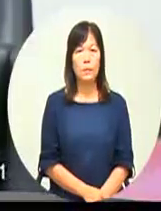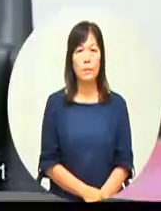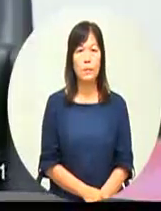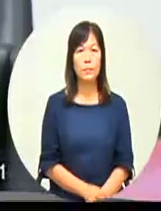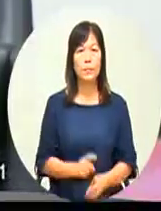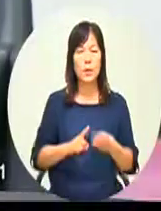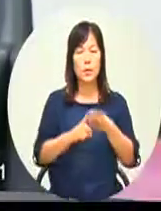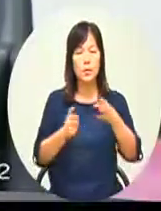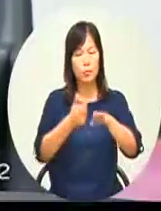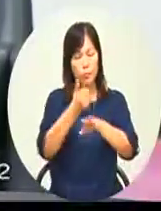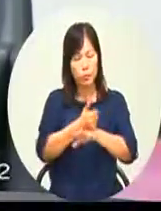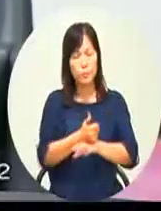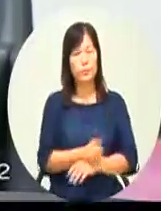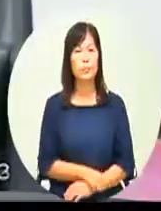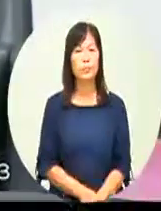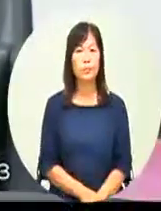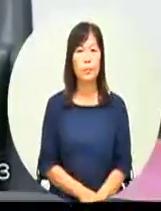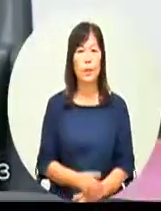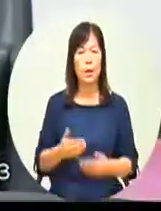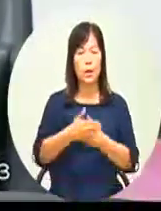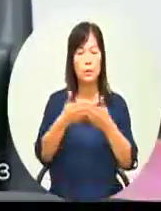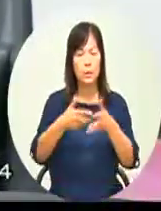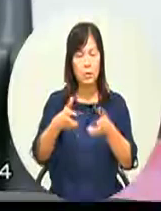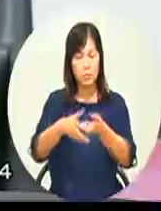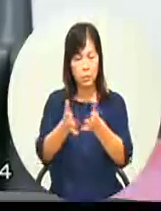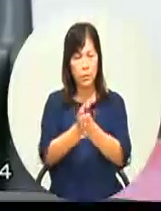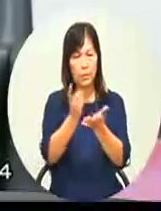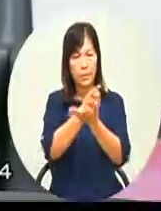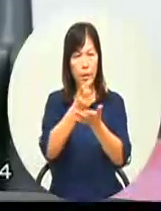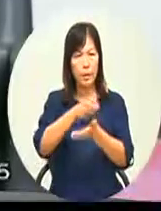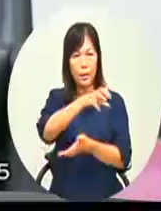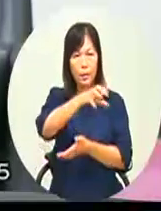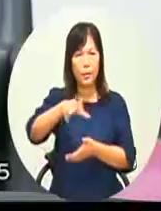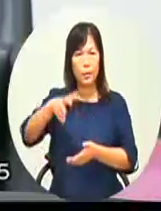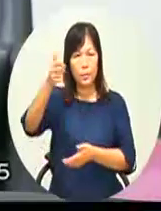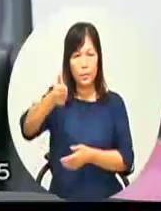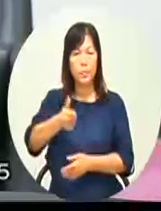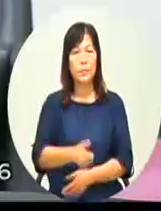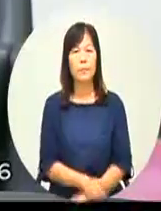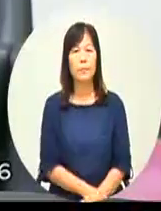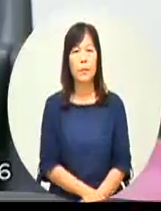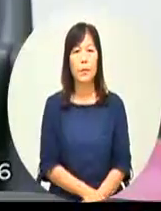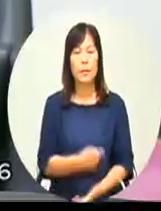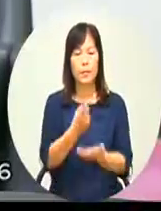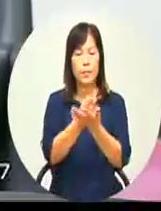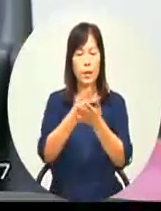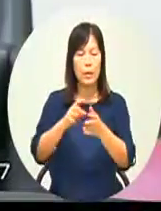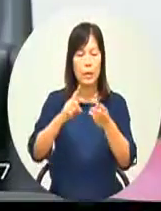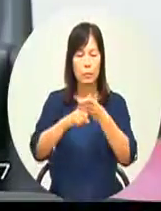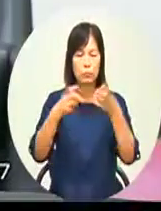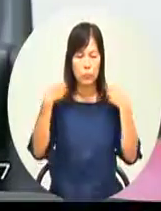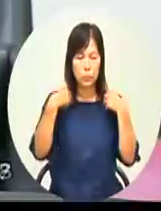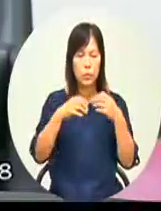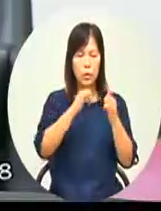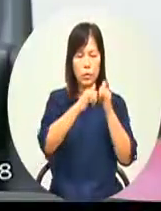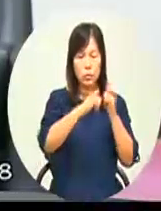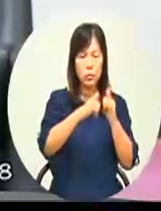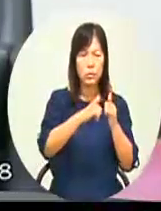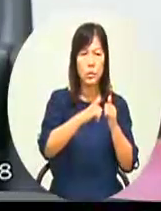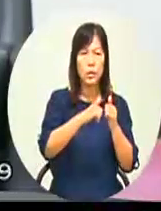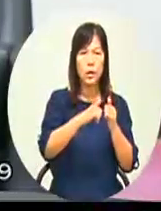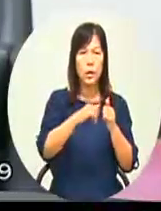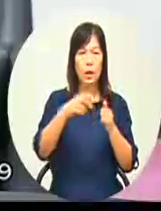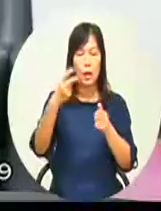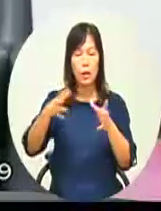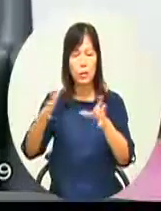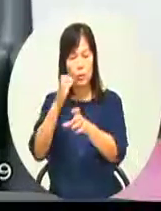主席、交通部门的各位局处首长、各位主管、市民朋友、议会同仁、媒体朋友，